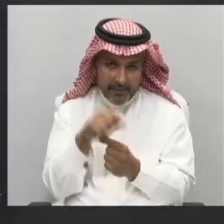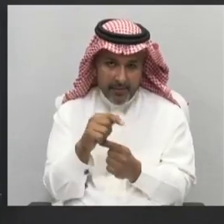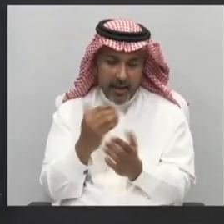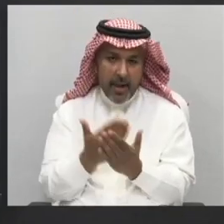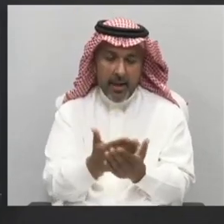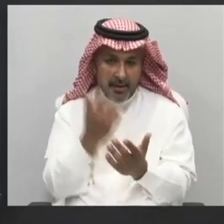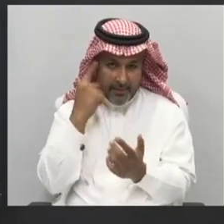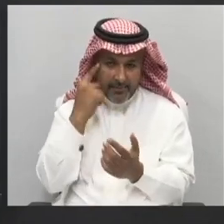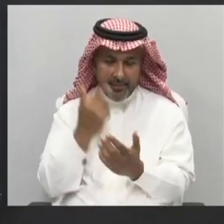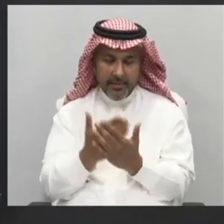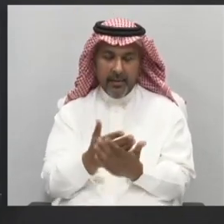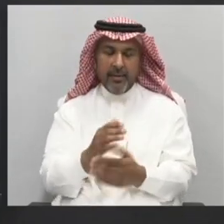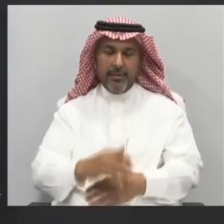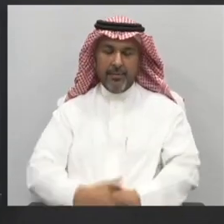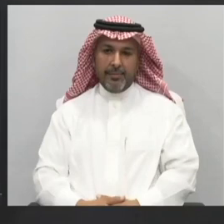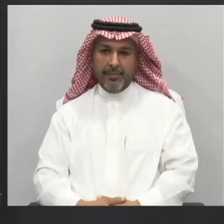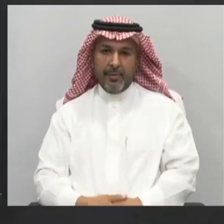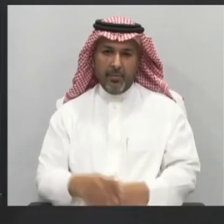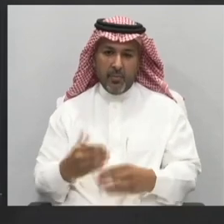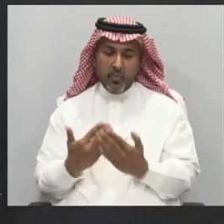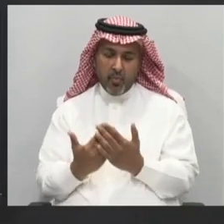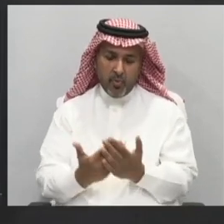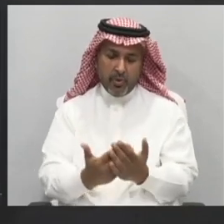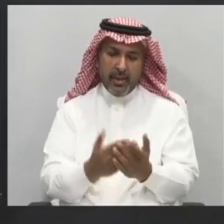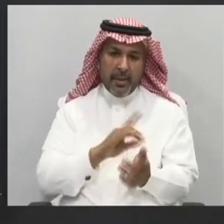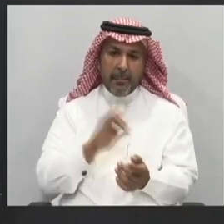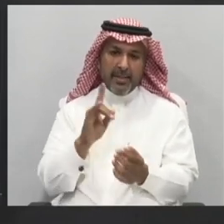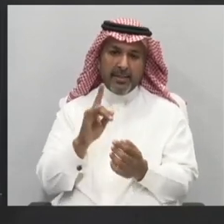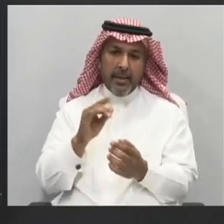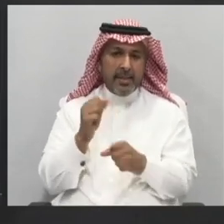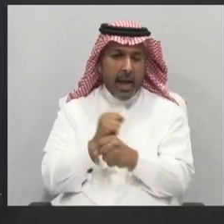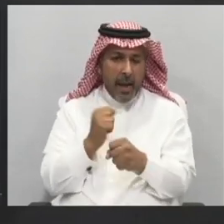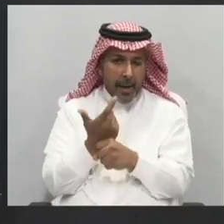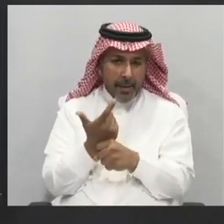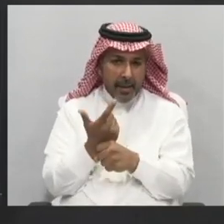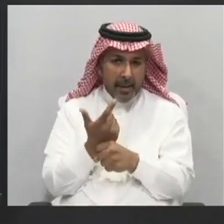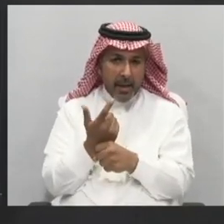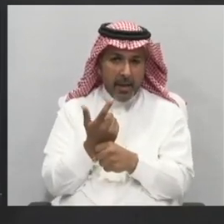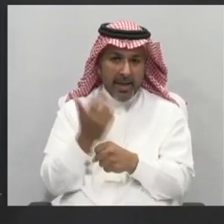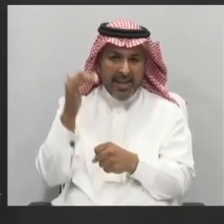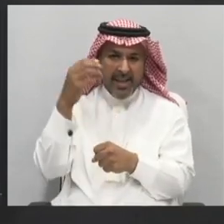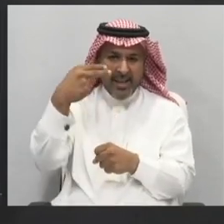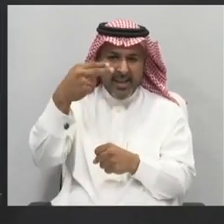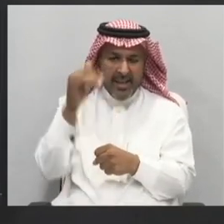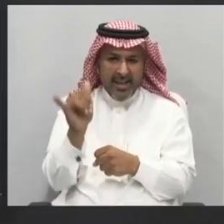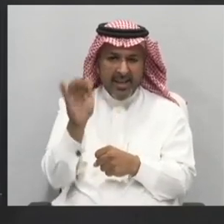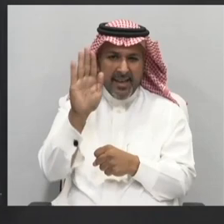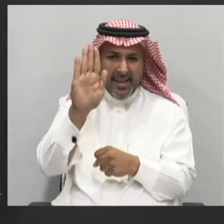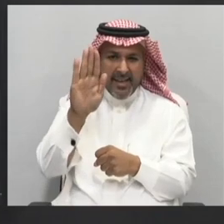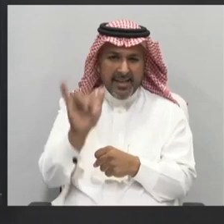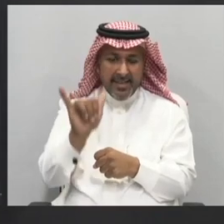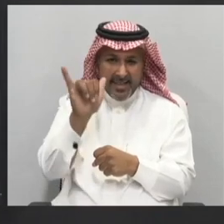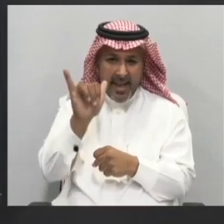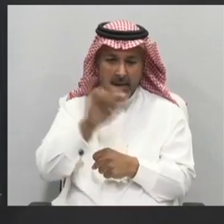وهذه معجزه من المعجزات الداله على وجود الله سبحانه وتعالى والمعجزات بيد الانبياء